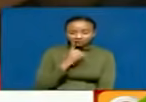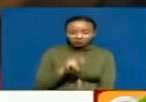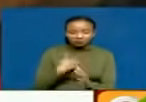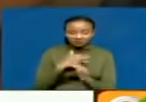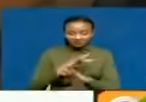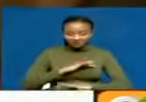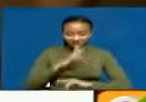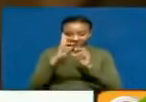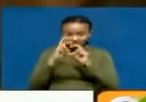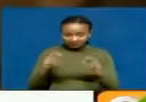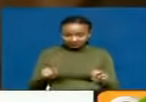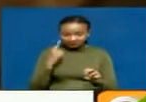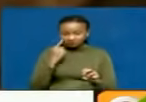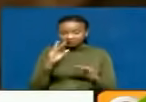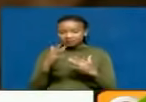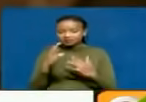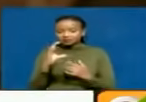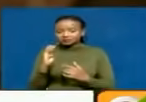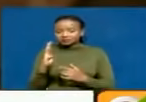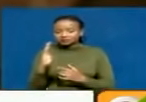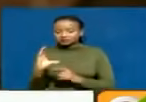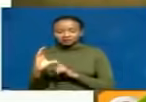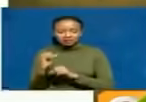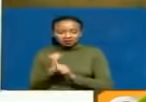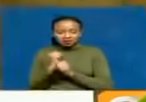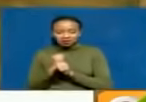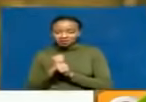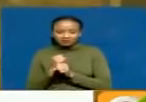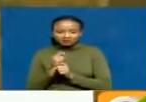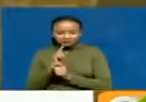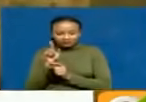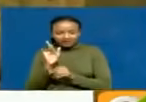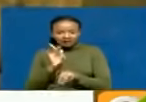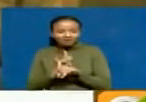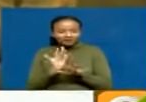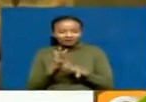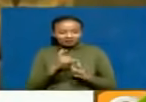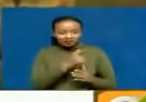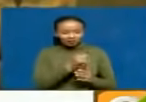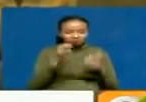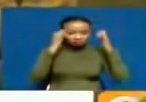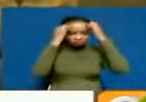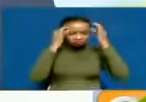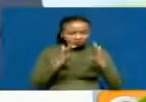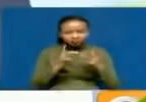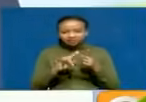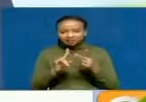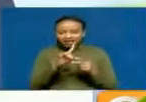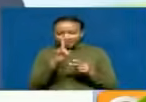kutosha uliofanywa kuhusiana na mfumo wa CBC, haswa kuhusu masuala muhimu kama vile ni vipi wanafunzi hao